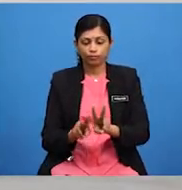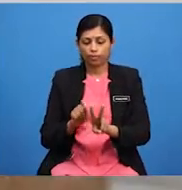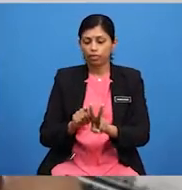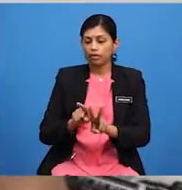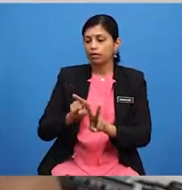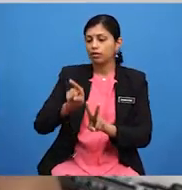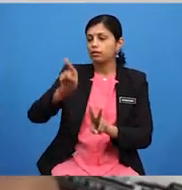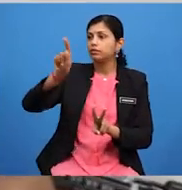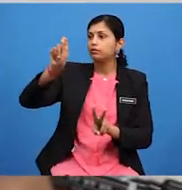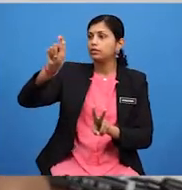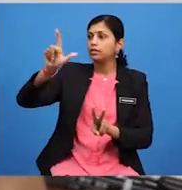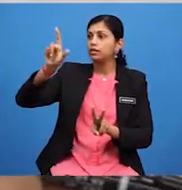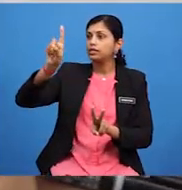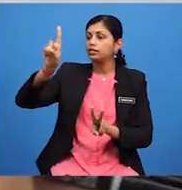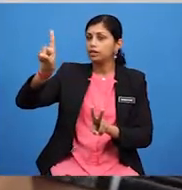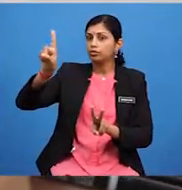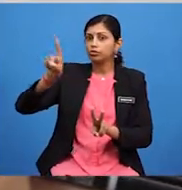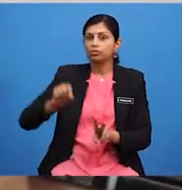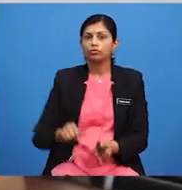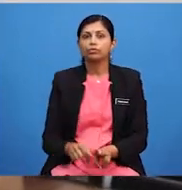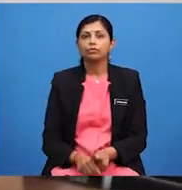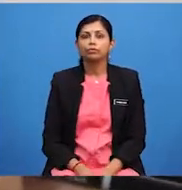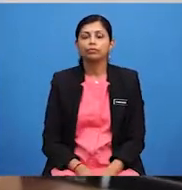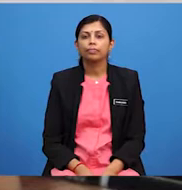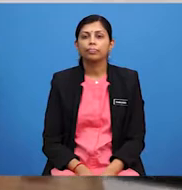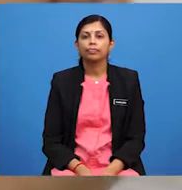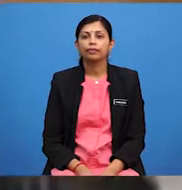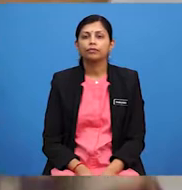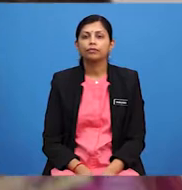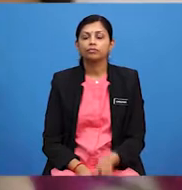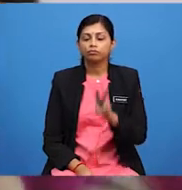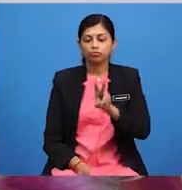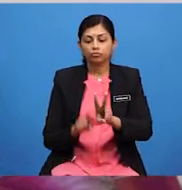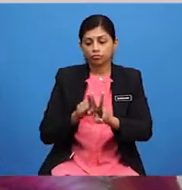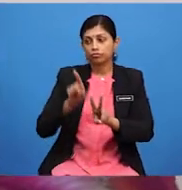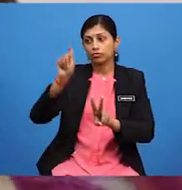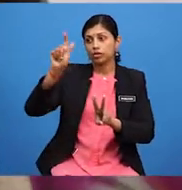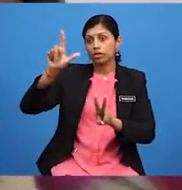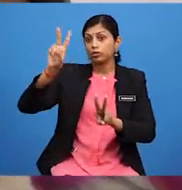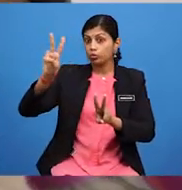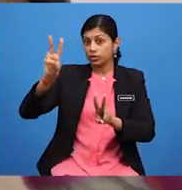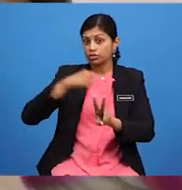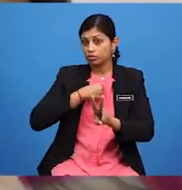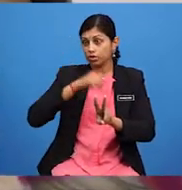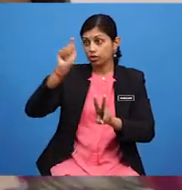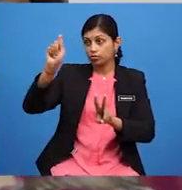dan dari titik 2, unjurkan garisan perspektif ke titik lenyap 2.